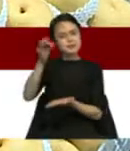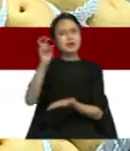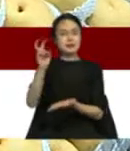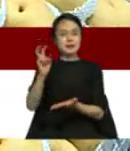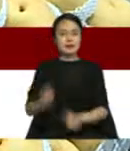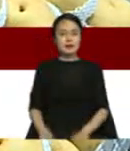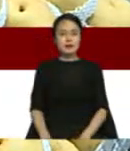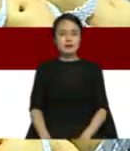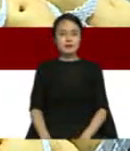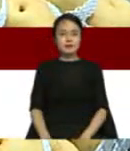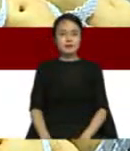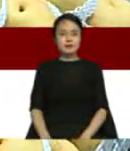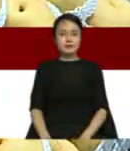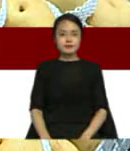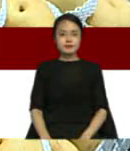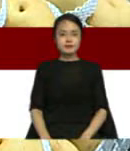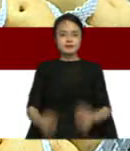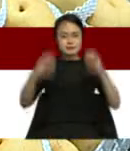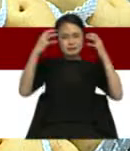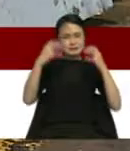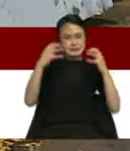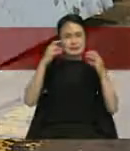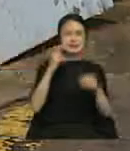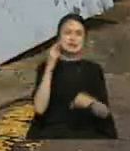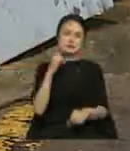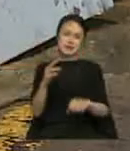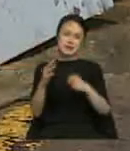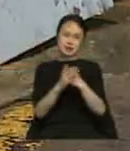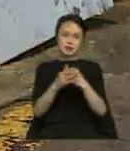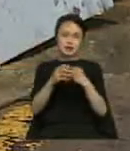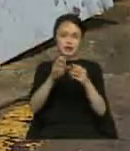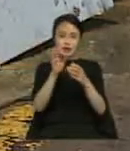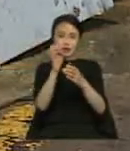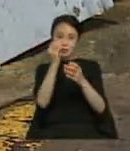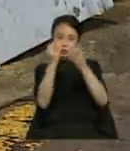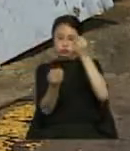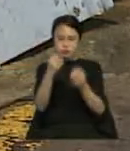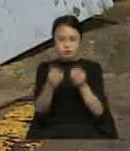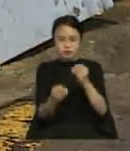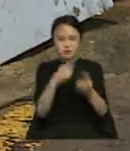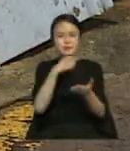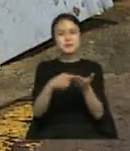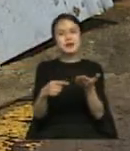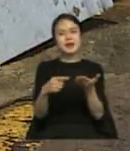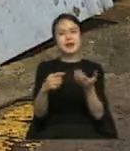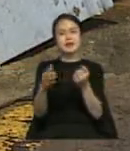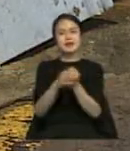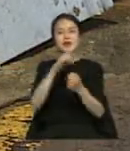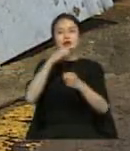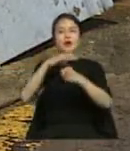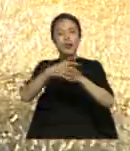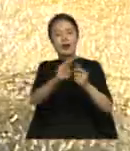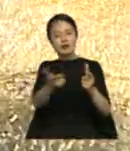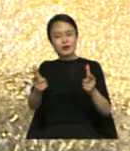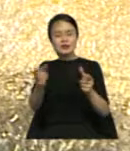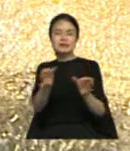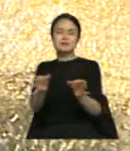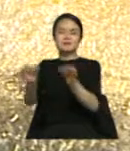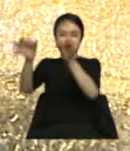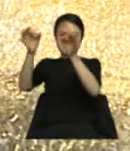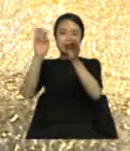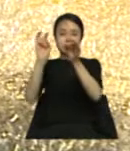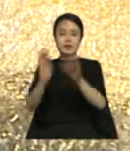피해 등으로 인해 생산량이 감소한 결과입니다. 또 동태와 명태포는 예년에 비해 수입량이 크게